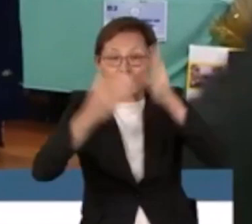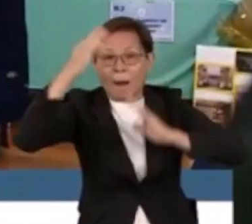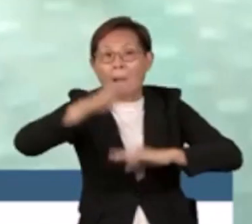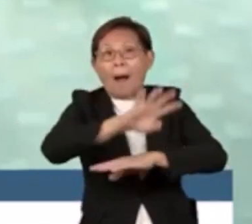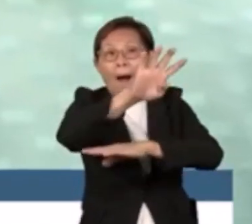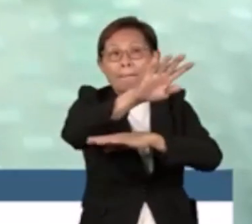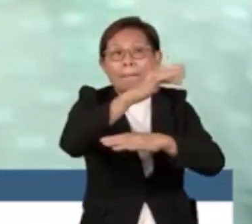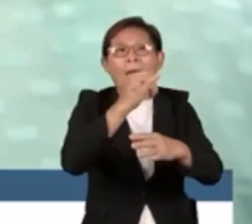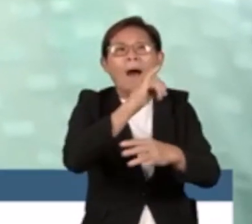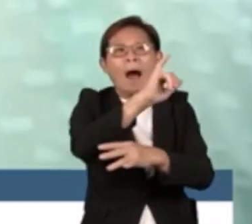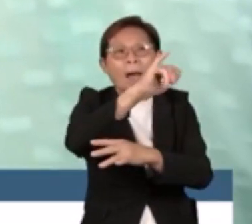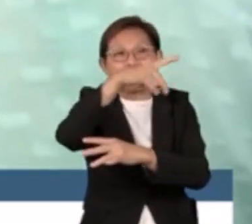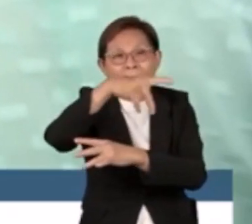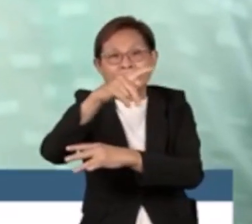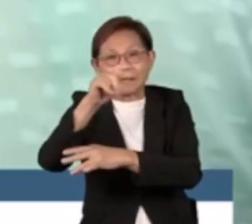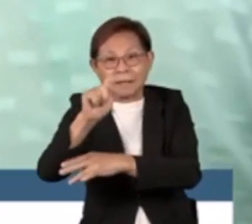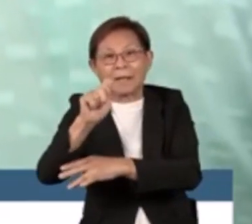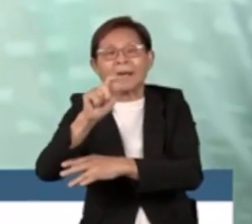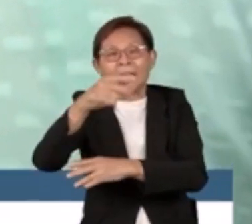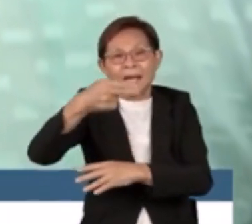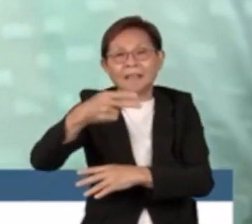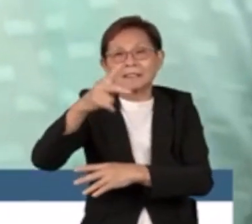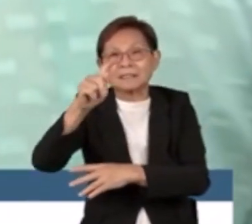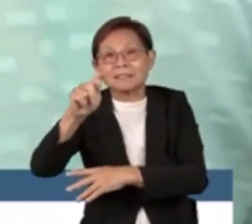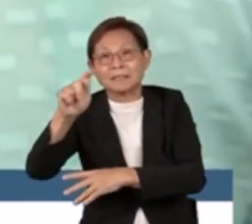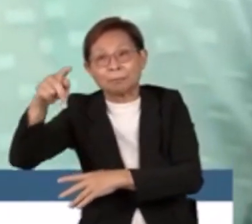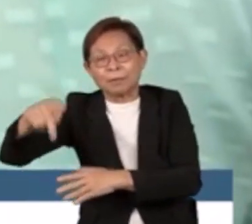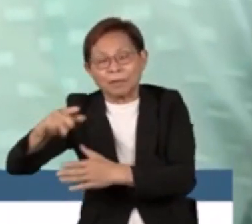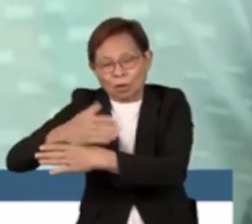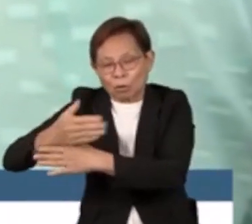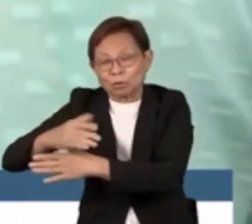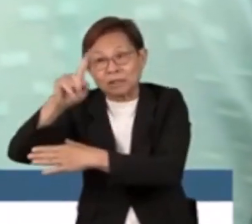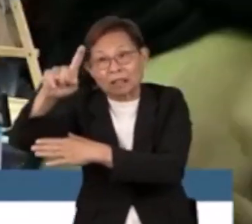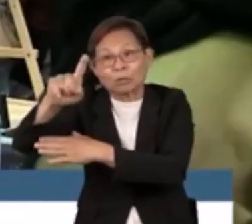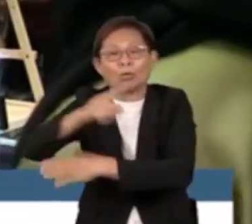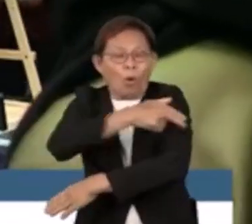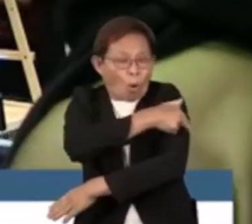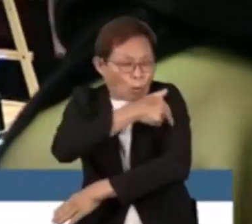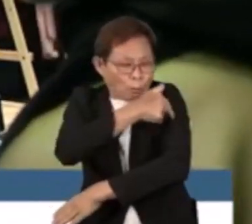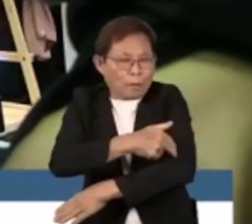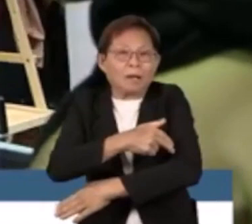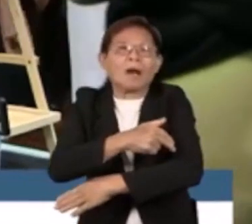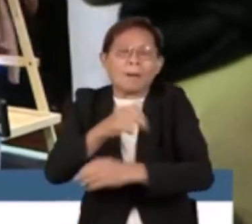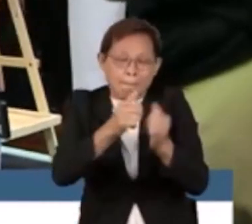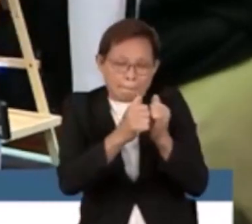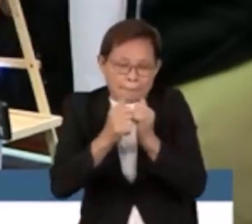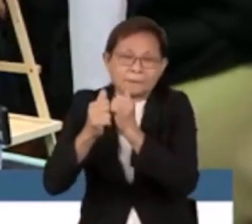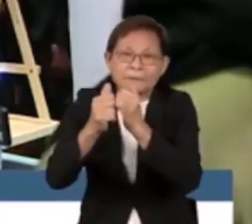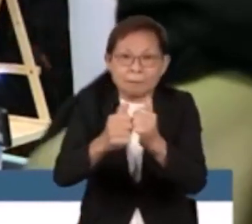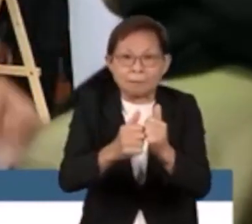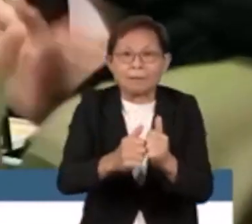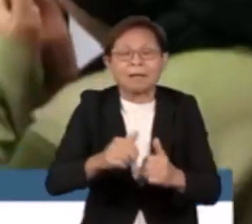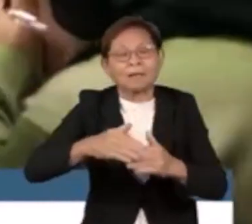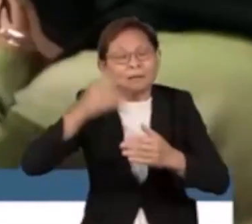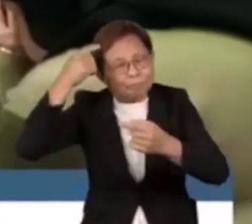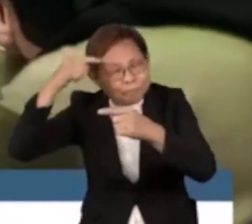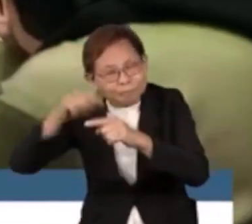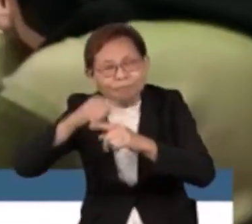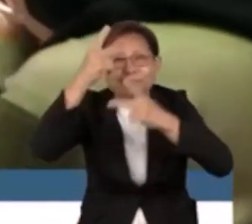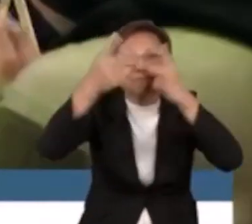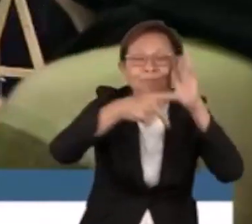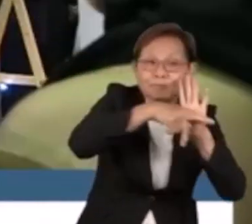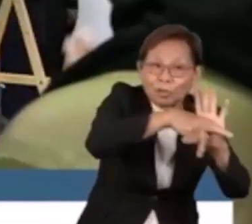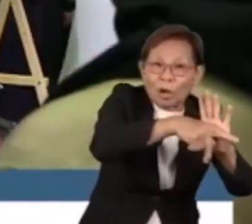institusi pengajian tinggi awam di haspee berfungsi satu fasiliti kesehatan secara bersama selepas berkenan melawan